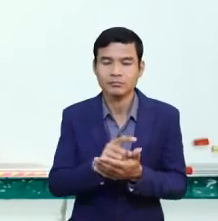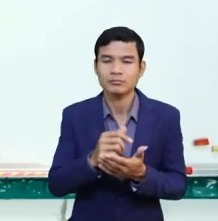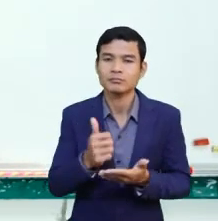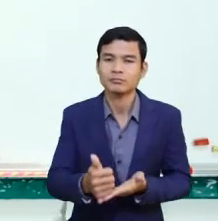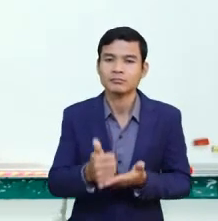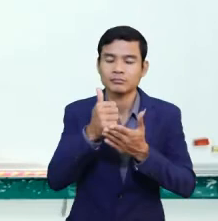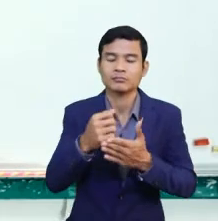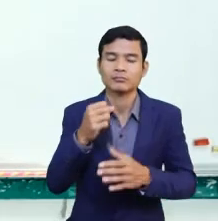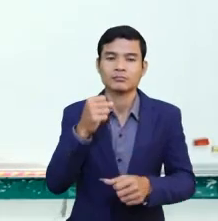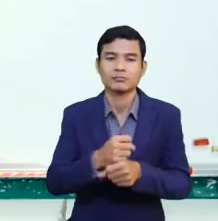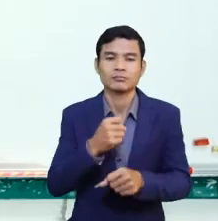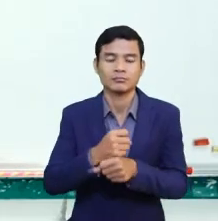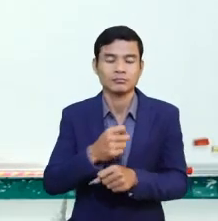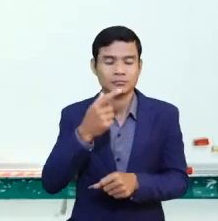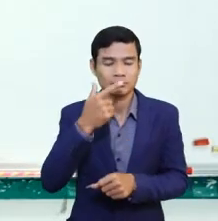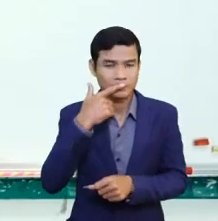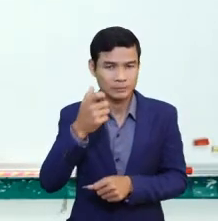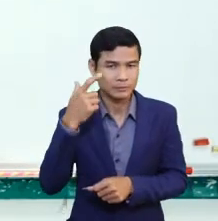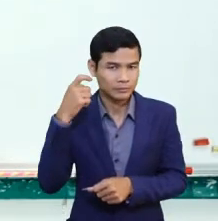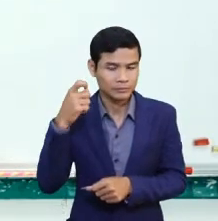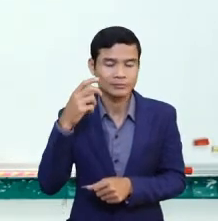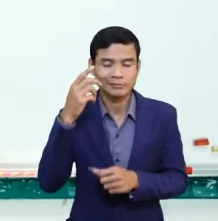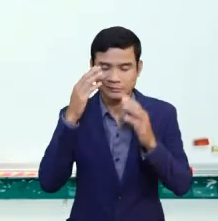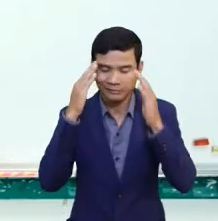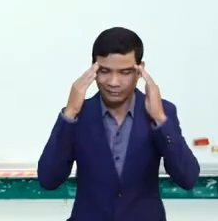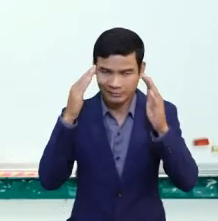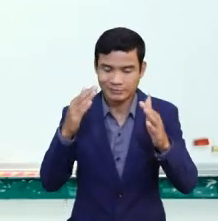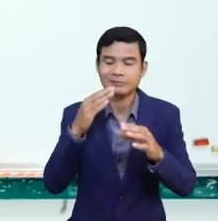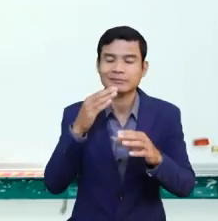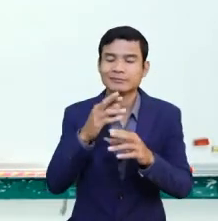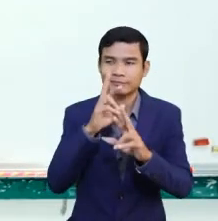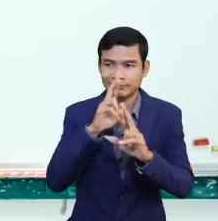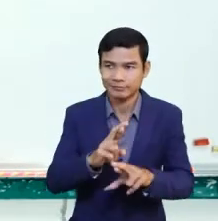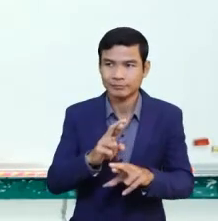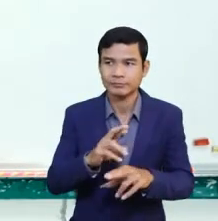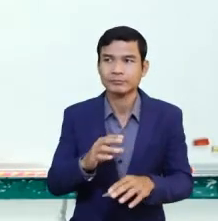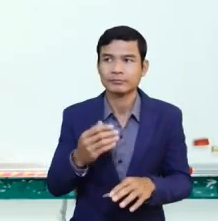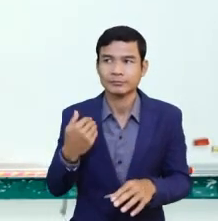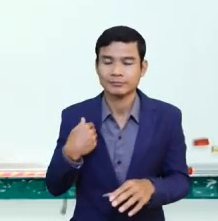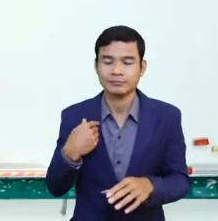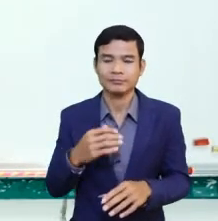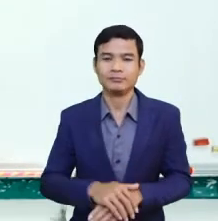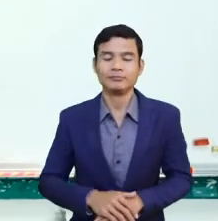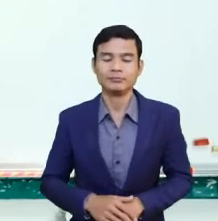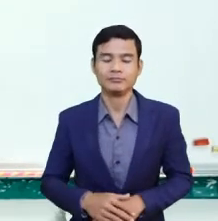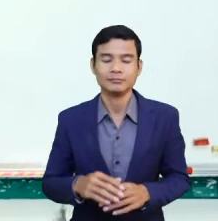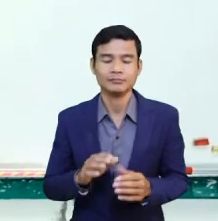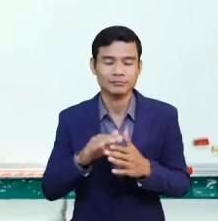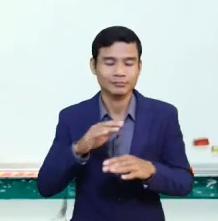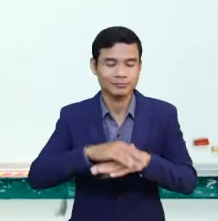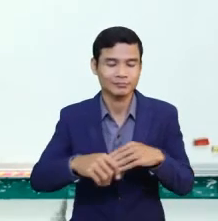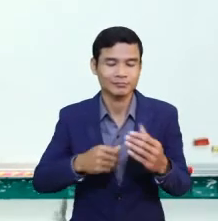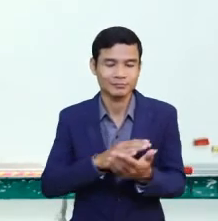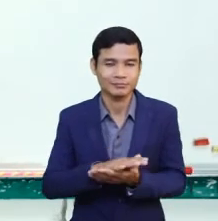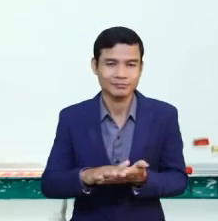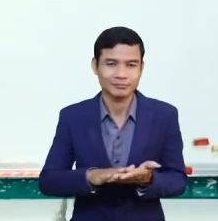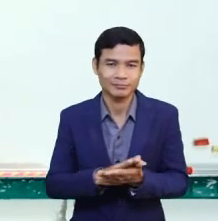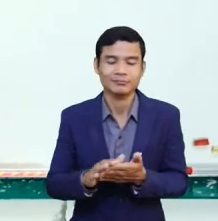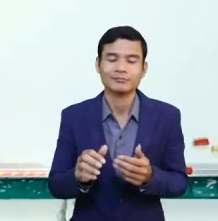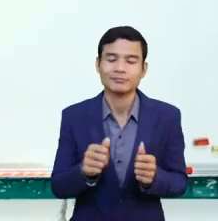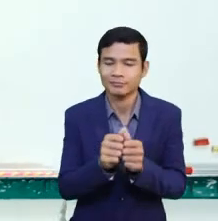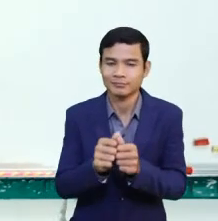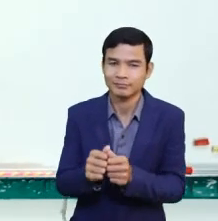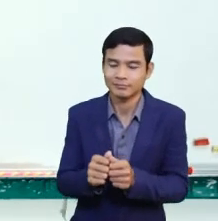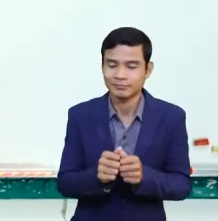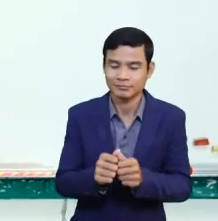cha thơ ca nghe ở bộ mặt đáy sẽ đập xâm đầy ở bộ mặt đáy cha hai chìa bì xét cha con trở liêng xâm át đáy ở bàn nhật nhuốc cha chìa